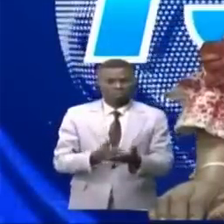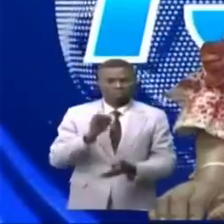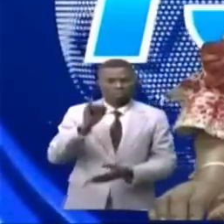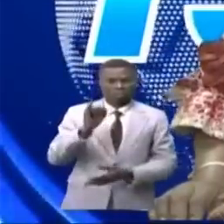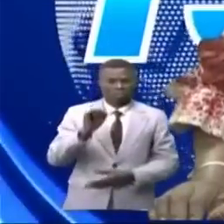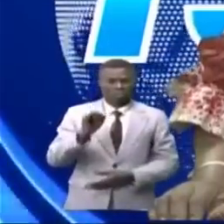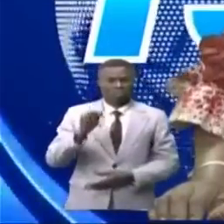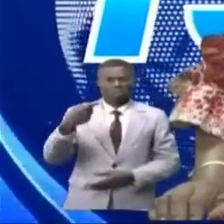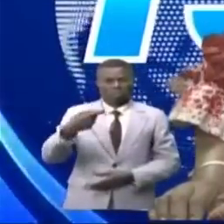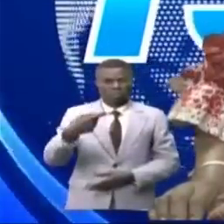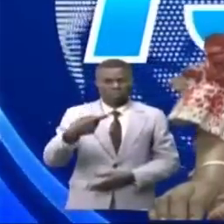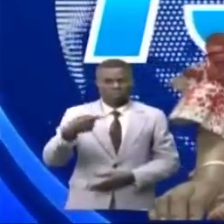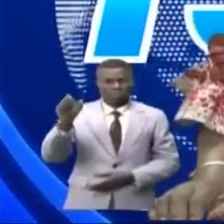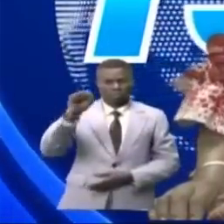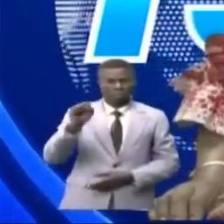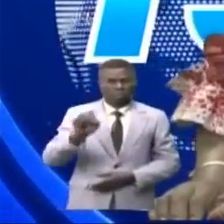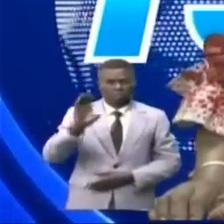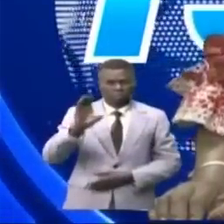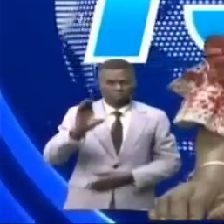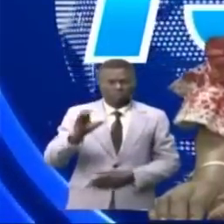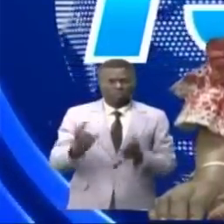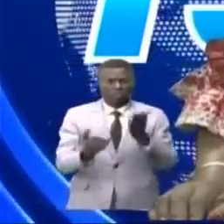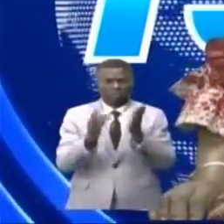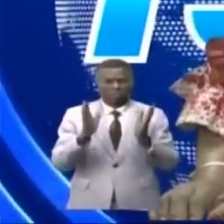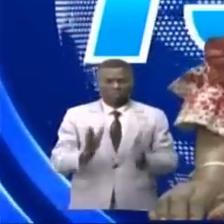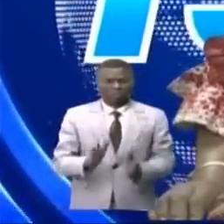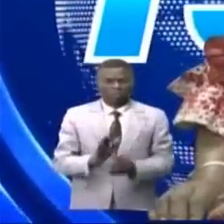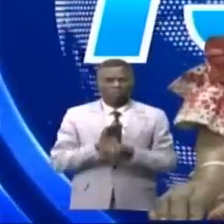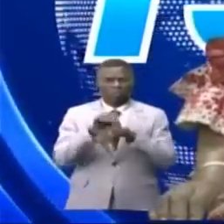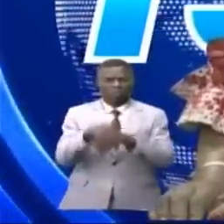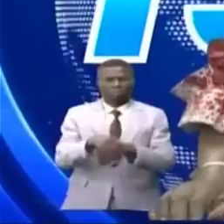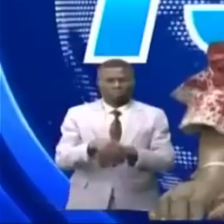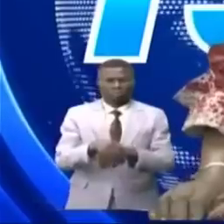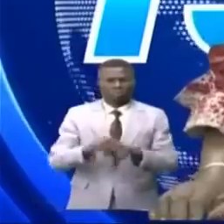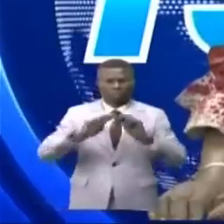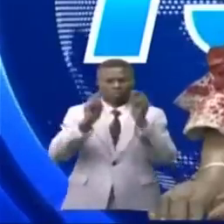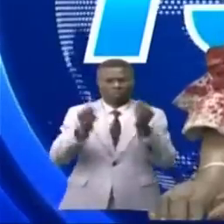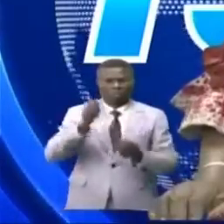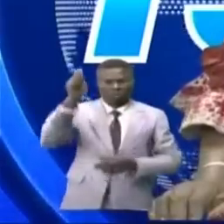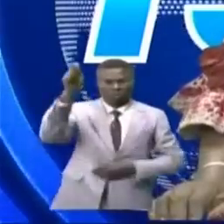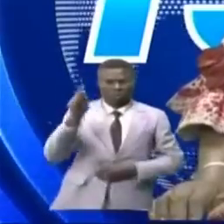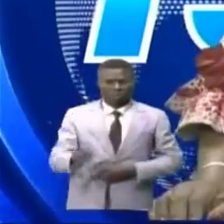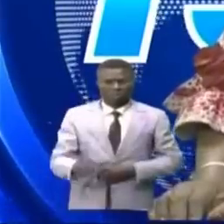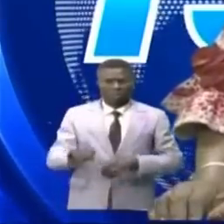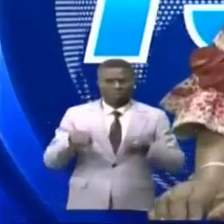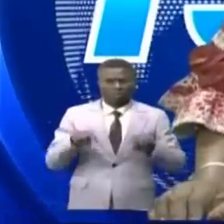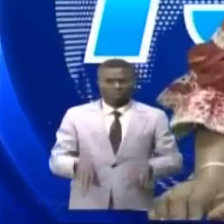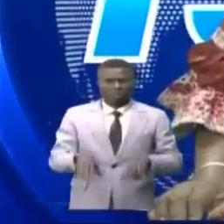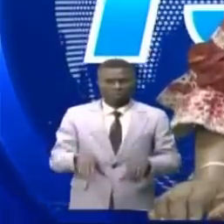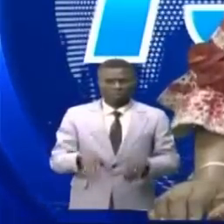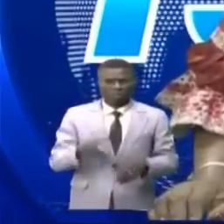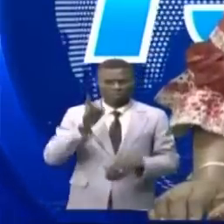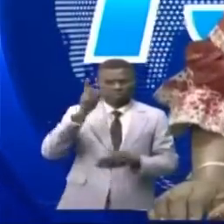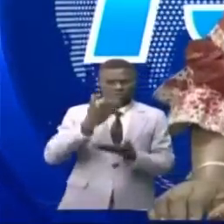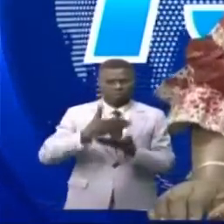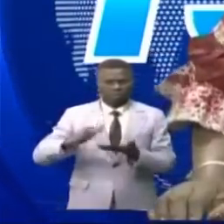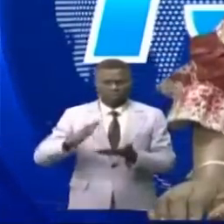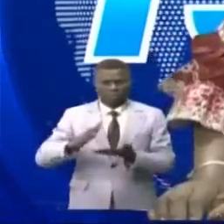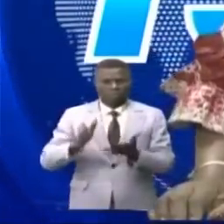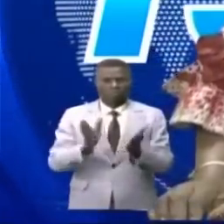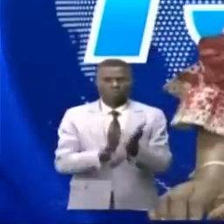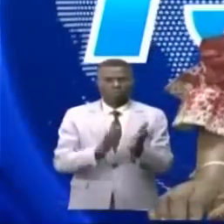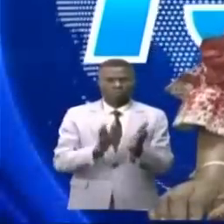UGCSC de l'ingénieur Bidoya avec la contribution de la brigade de génie civil des FARDC. Première étape, le camp Luano